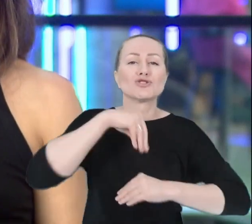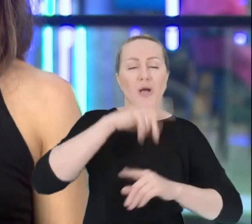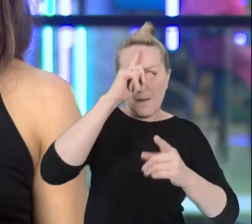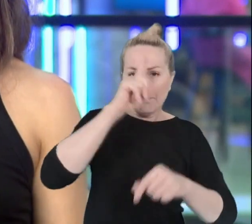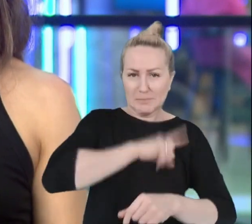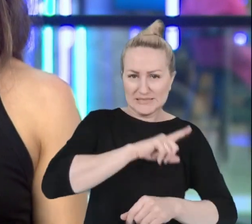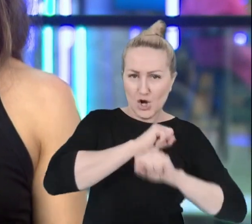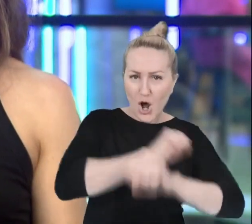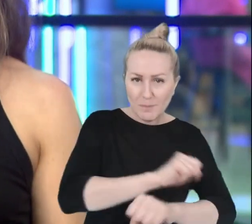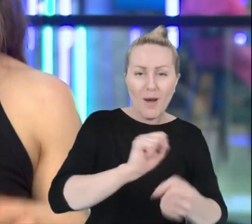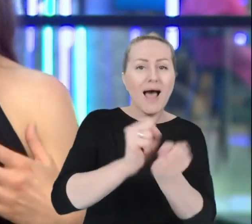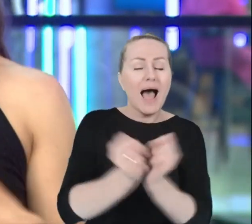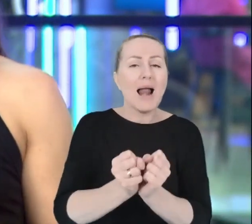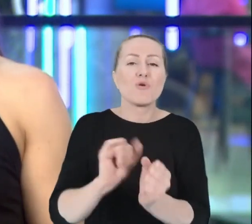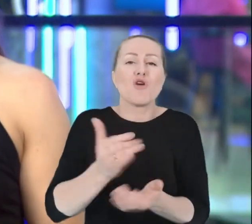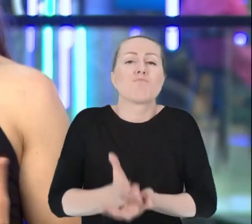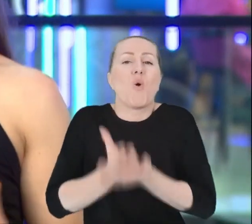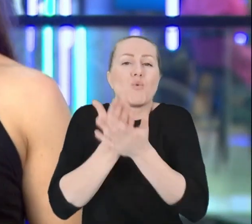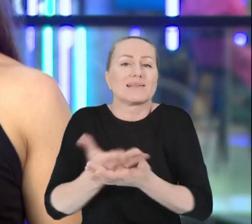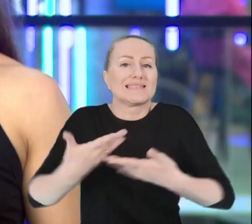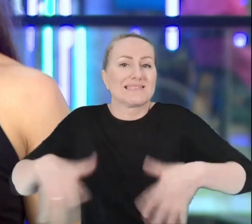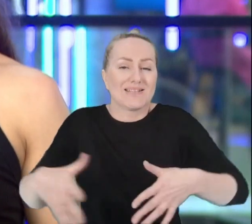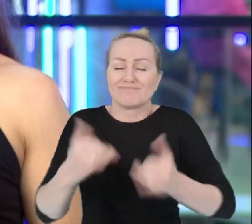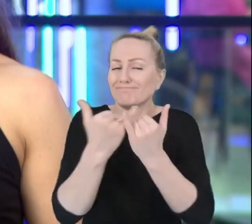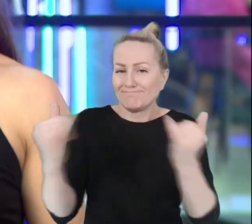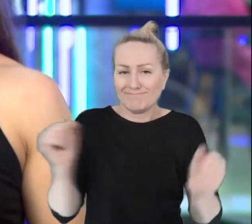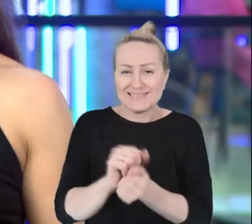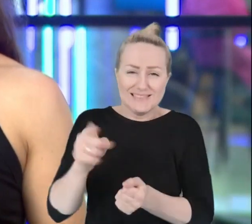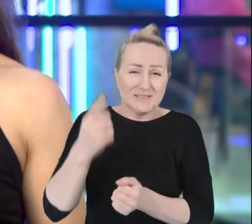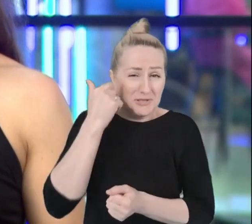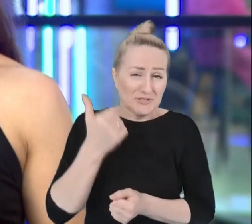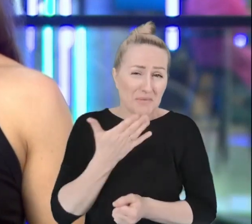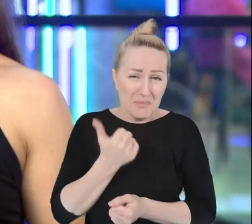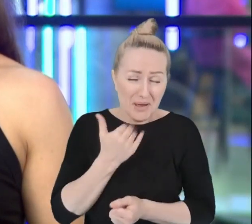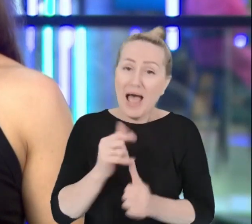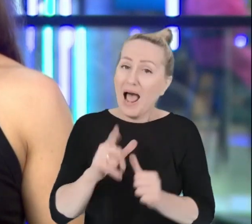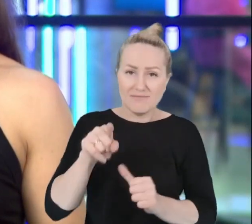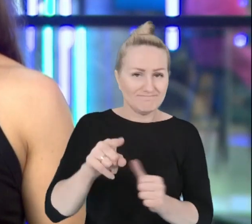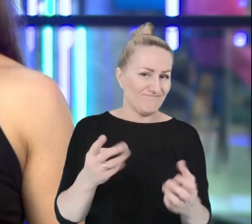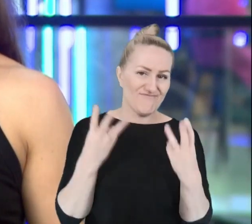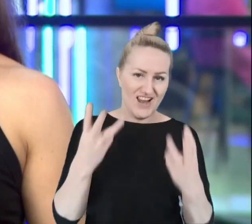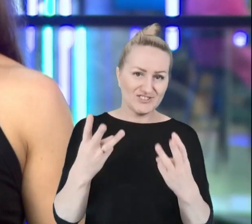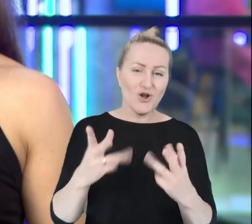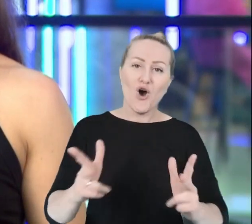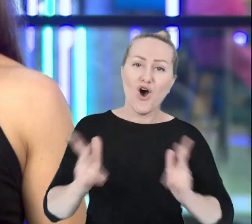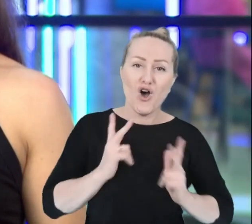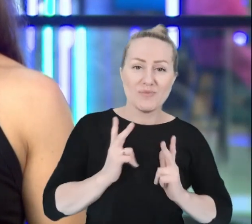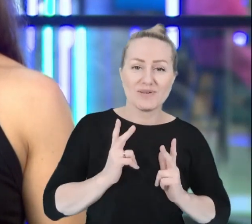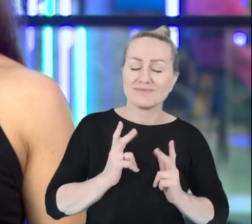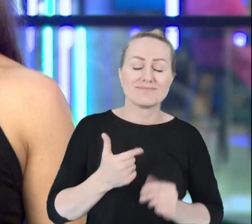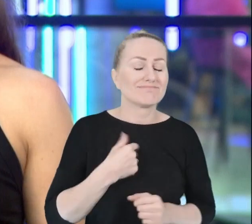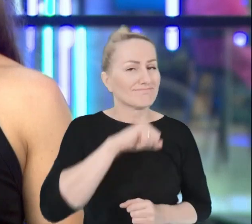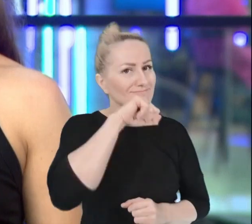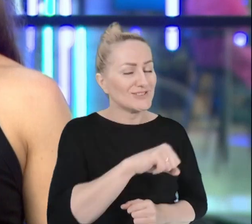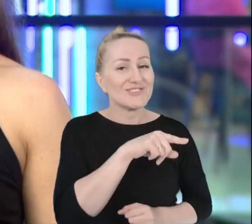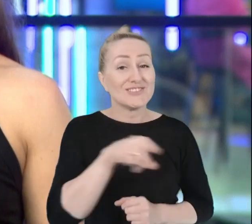stresem, to jest banał, ale odpoczynek. Ja kocham to, że odpoczynek jest banałem. To